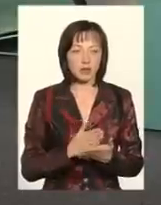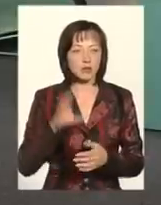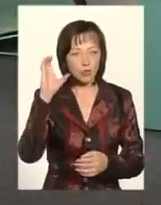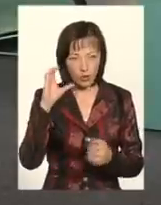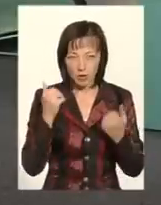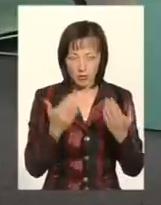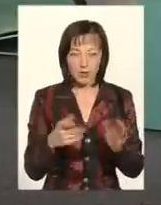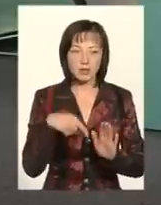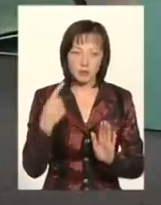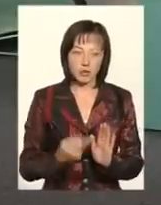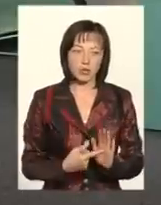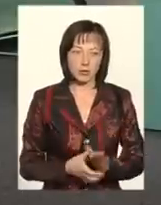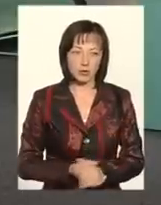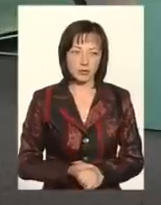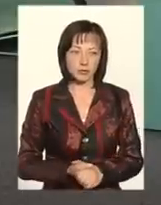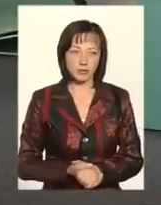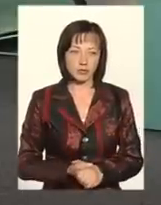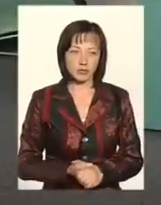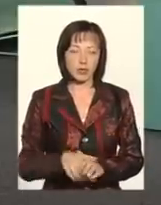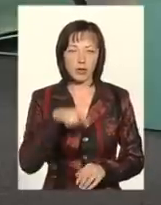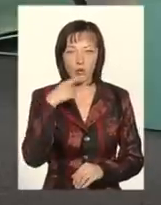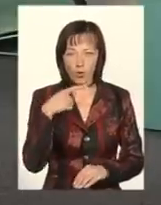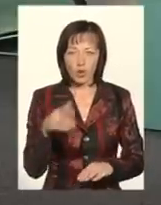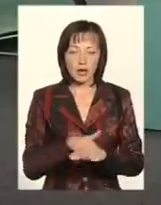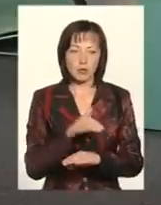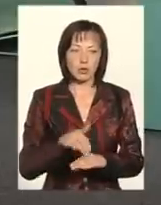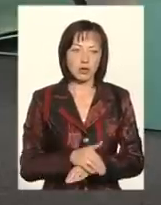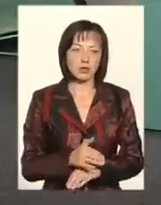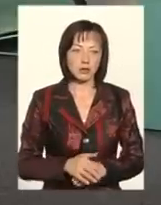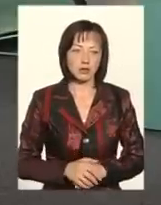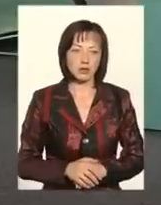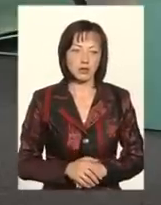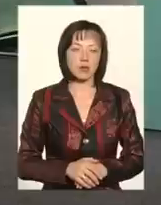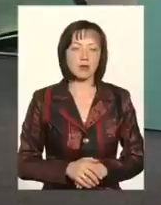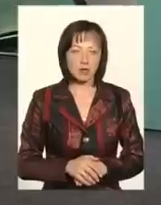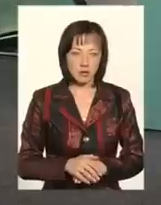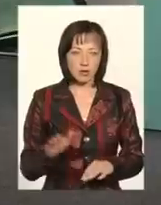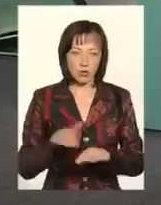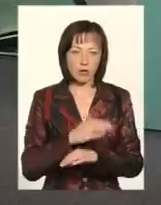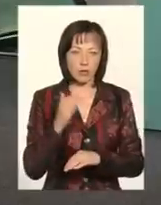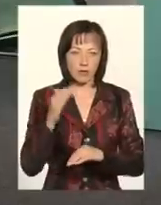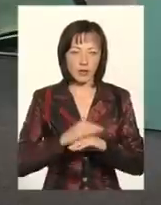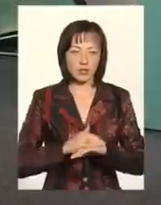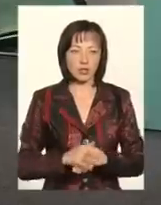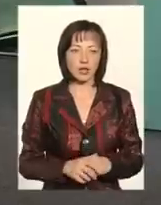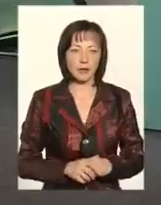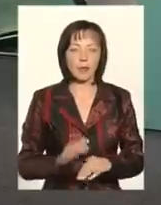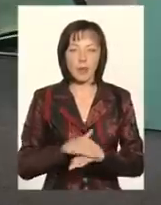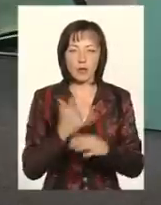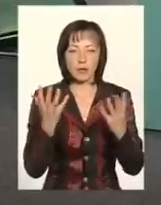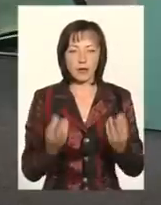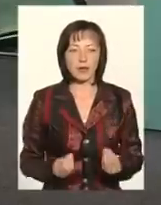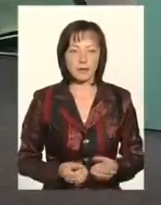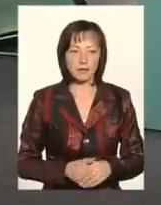слухаємо вас ставте своє запитання Говоріть будь ласка Алло добрий день Ало Добрий вечір Добрий день